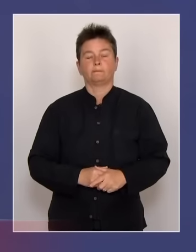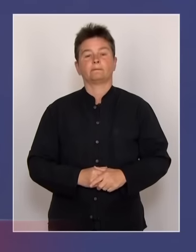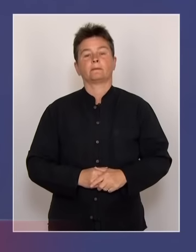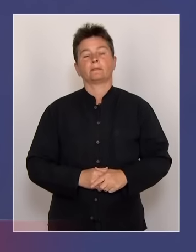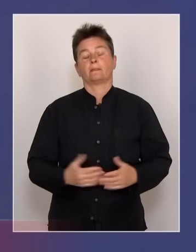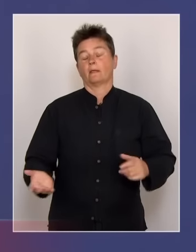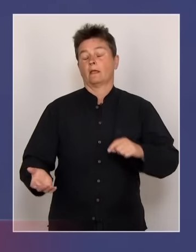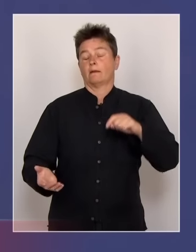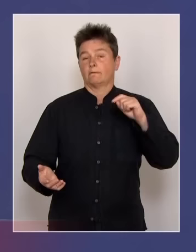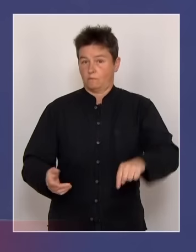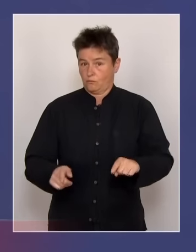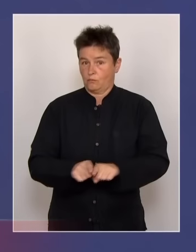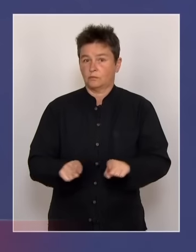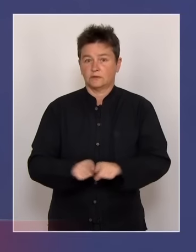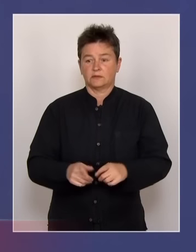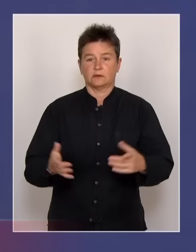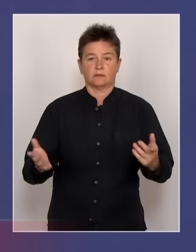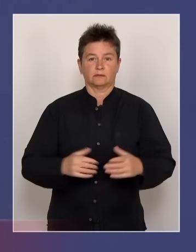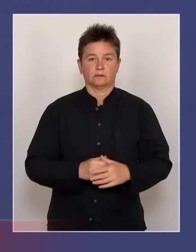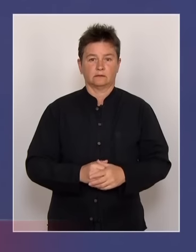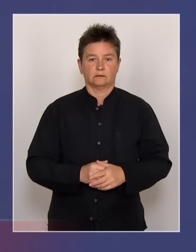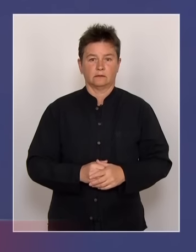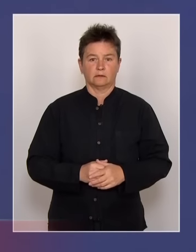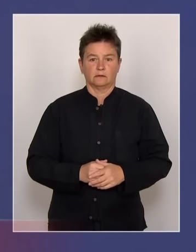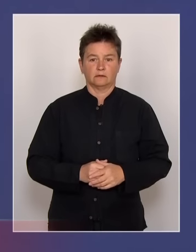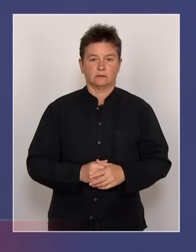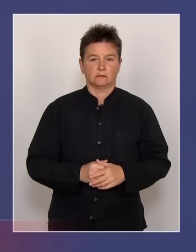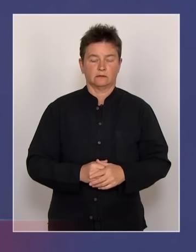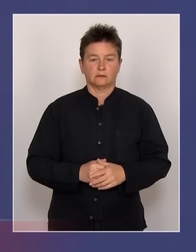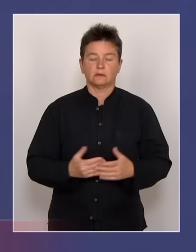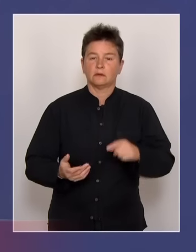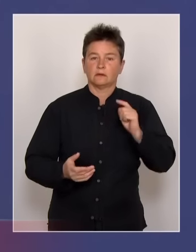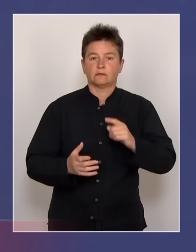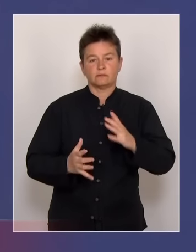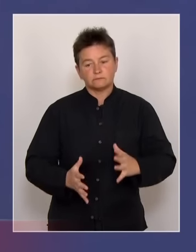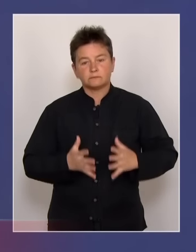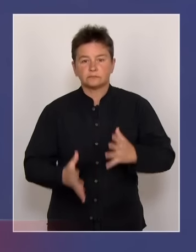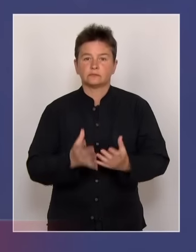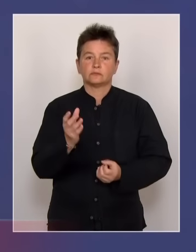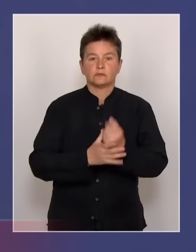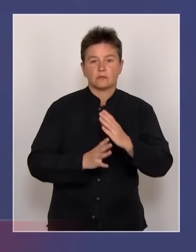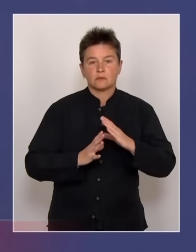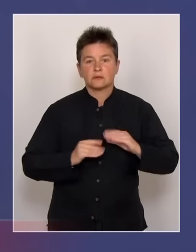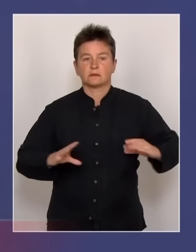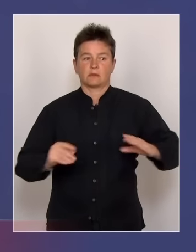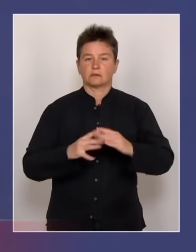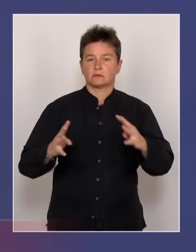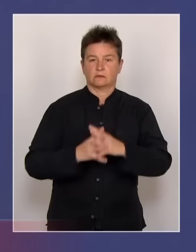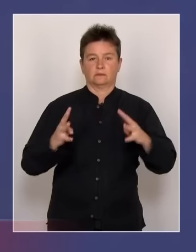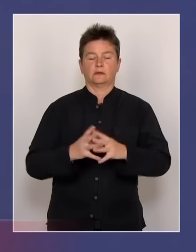Nous devons également pour ce faire investir les nouveaux espaces de conflictualité.